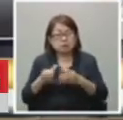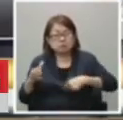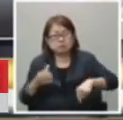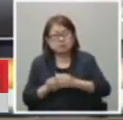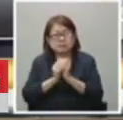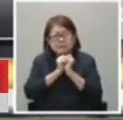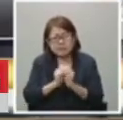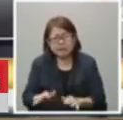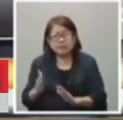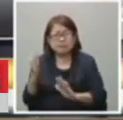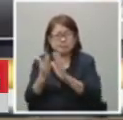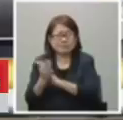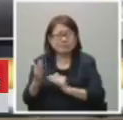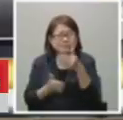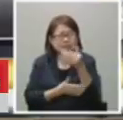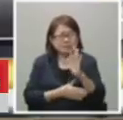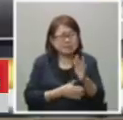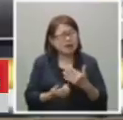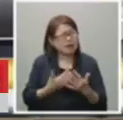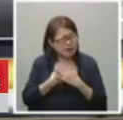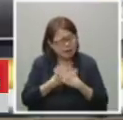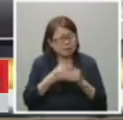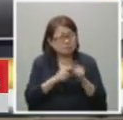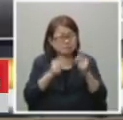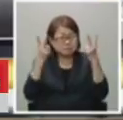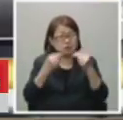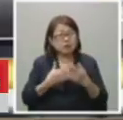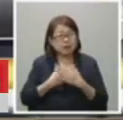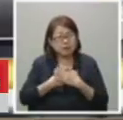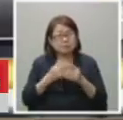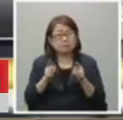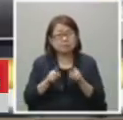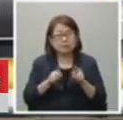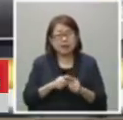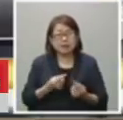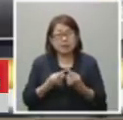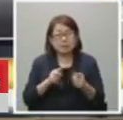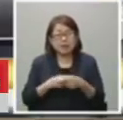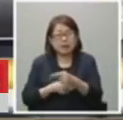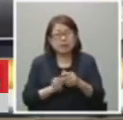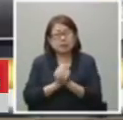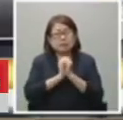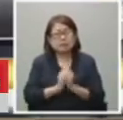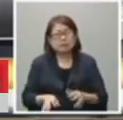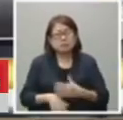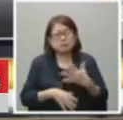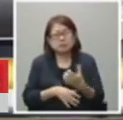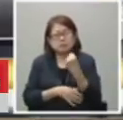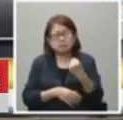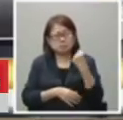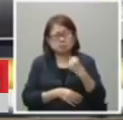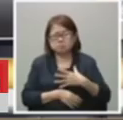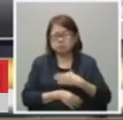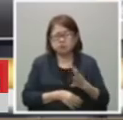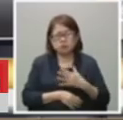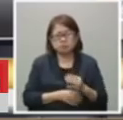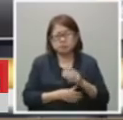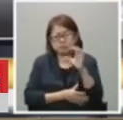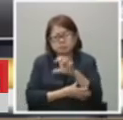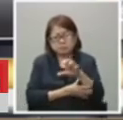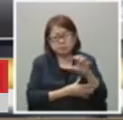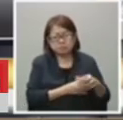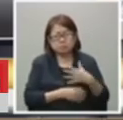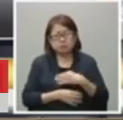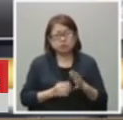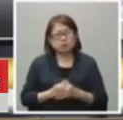าตินะครับทุกคนรักชาติเหมือนท่านนายกนั่นแหละแต่พวกเขาชังเผด็จการเท่านั้นเองครับเพราะฉะนั้นผมจึงอยากบ